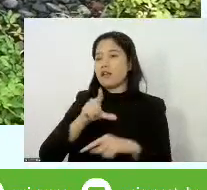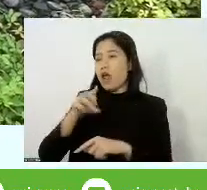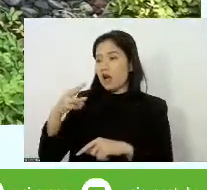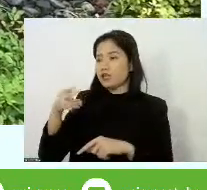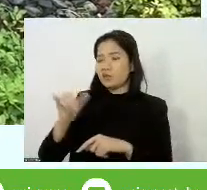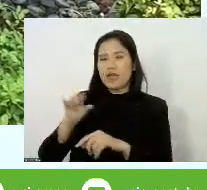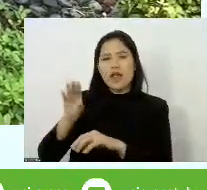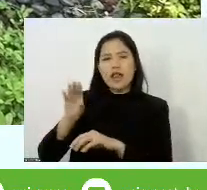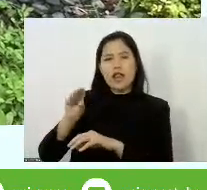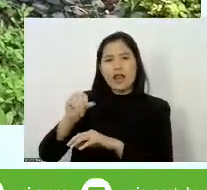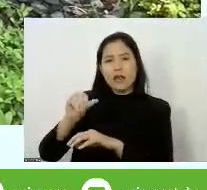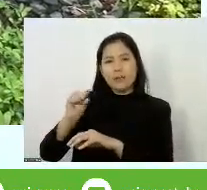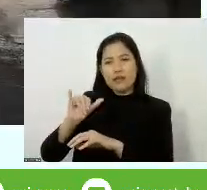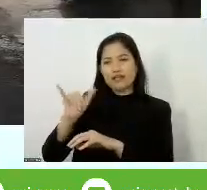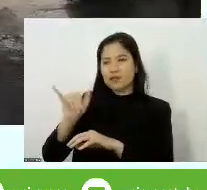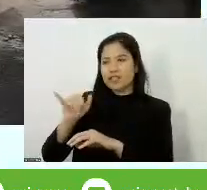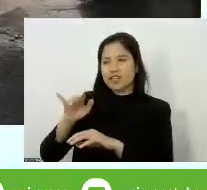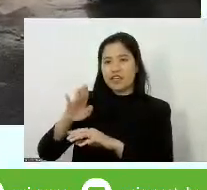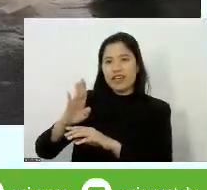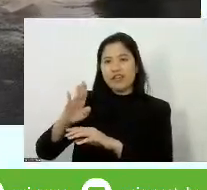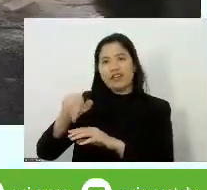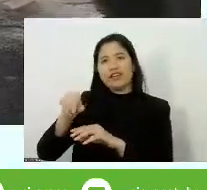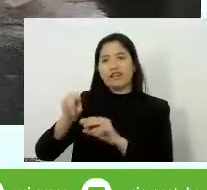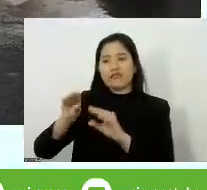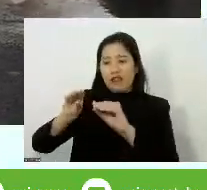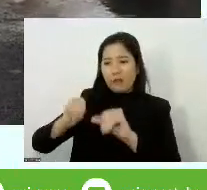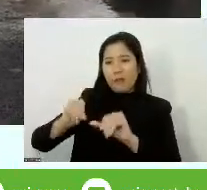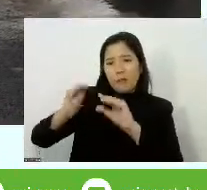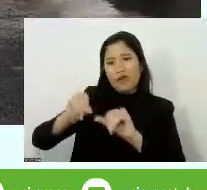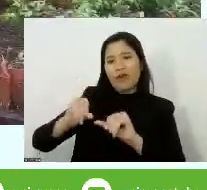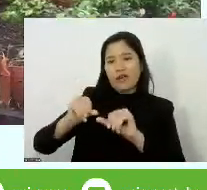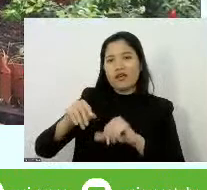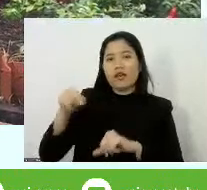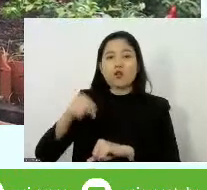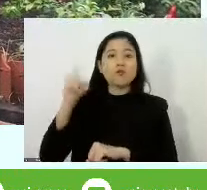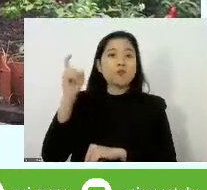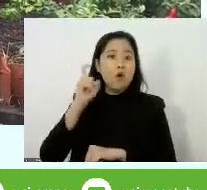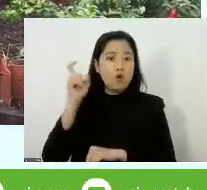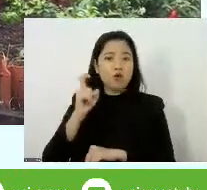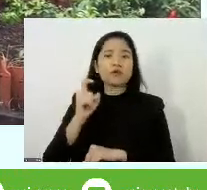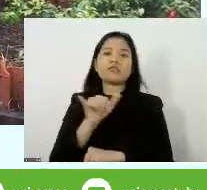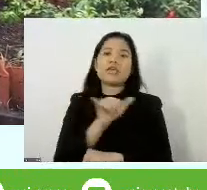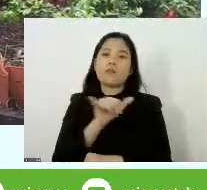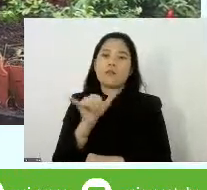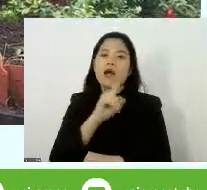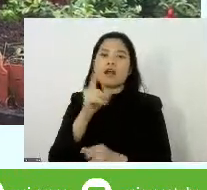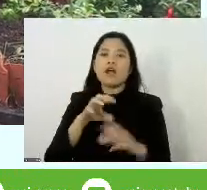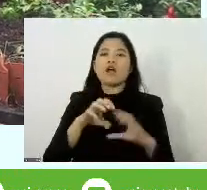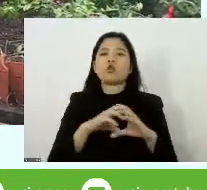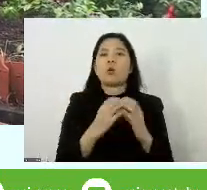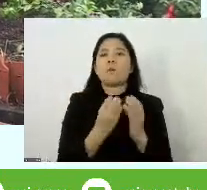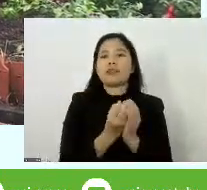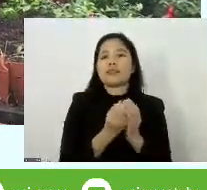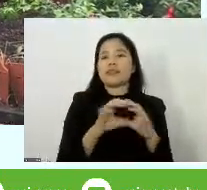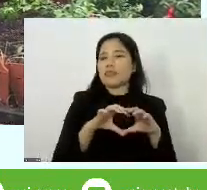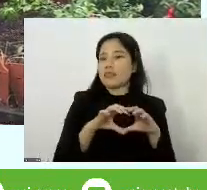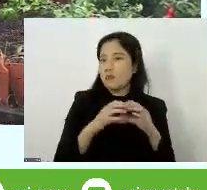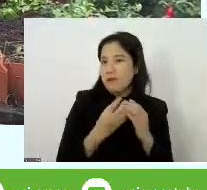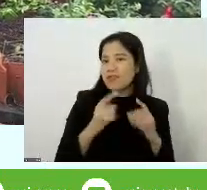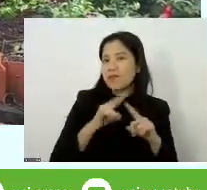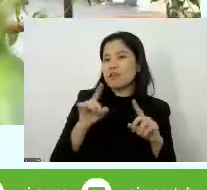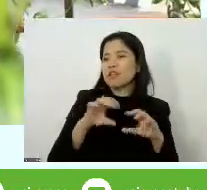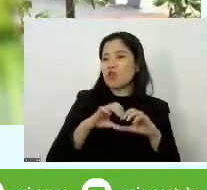lembek gitu lebih Letto yang kita kalau gini nah kalau di Bogor Aku nemunya sama si tomat ceri misalnya lebih muda ini